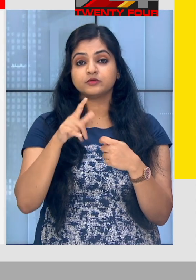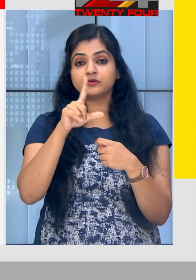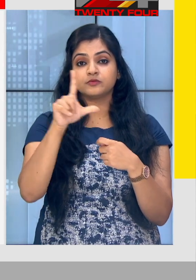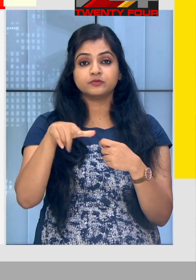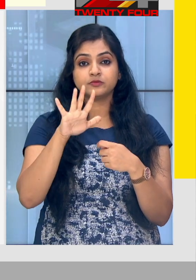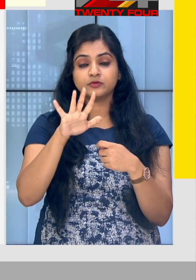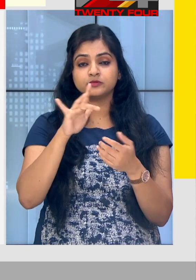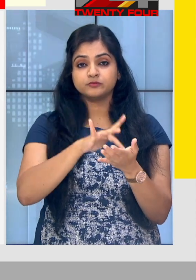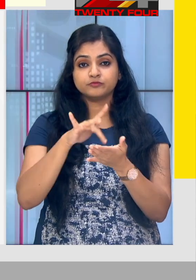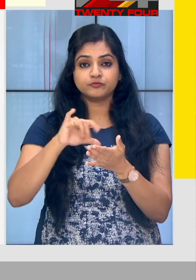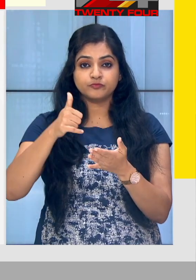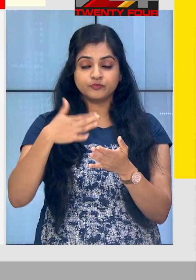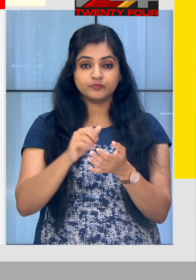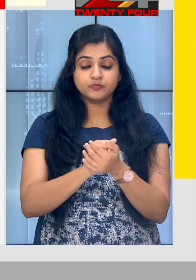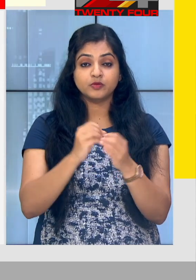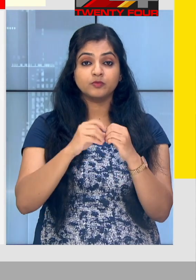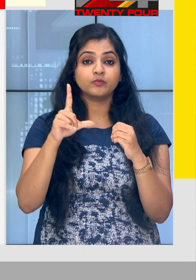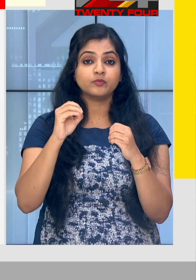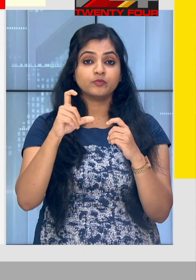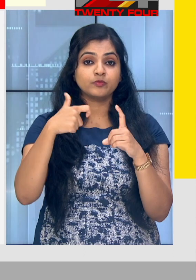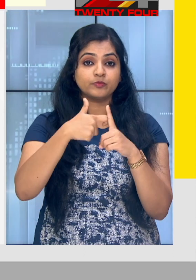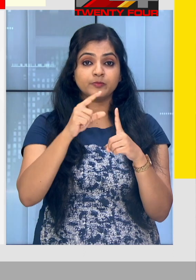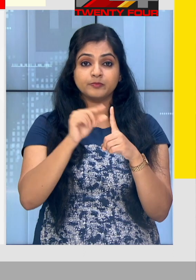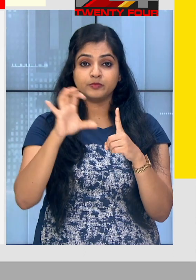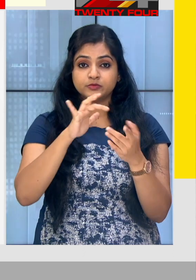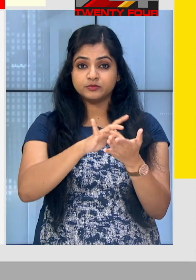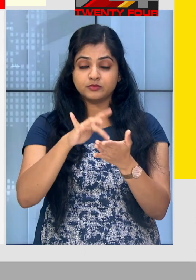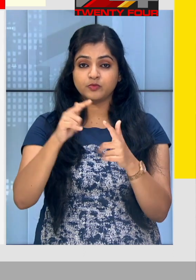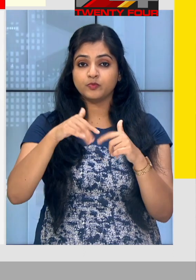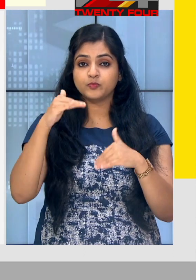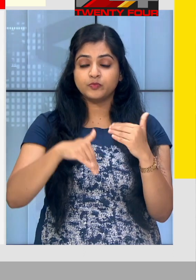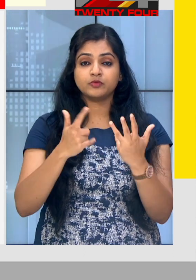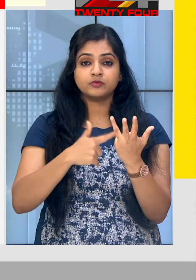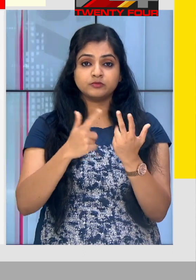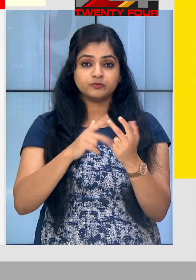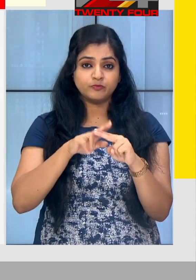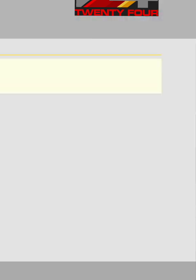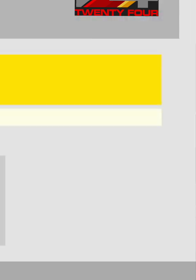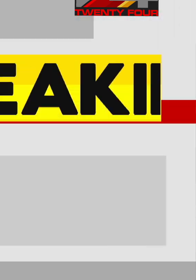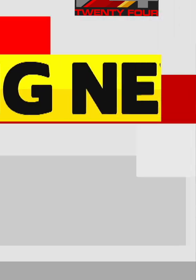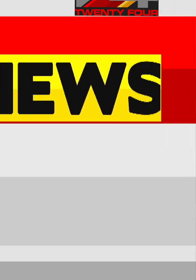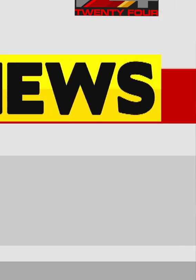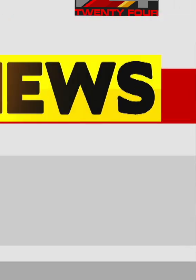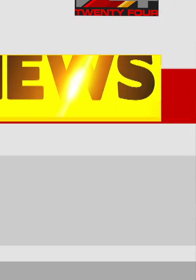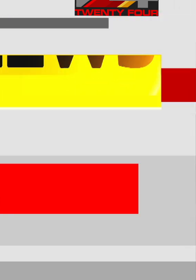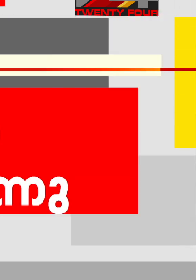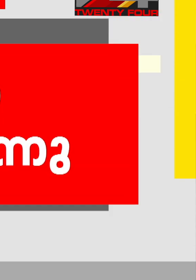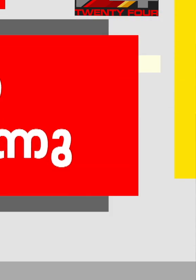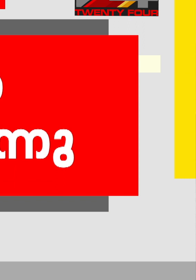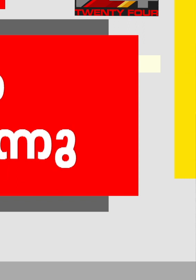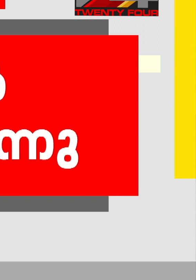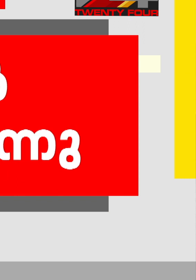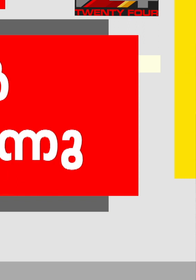ബ്ലോക്ക് പഞ്ചായത്ത് തരത്തിലുള്ള വോട്ടെണ്ണൽ ഏതാണ്ട് പൂർത്തിയായി വരികയാണ്. ഇവിടെയും തൃണമൂൽ കോൺഗ്രസിന്റെ ഏകപക്ഷീയമായ മുന്നേറ്റം തന്നെയാണ്